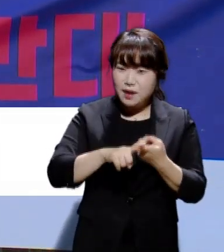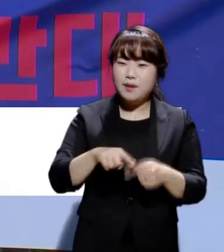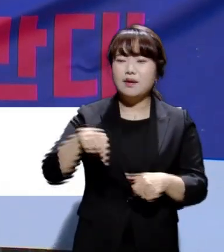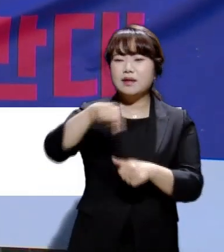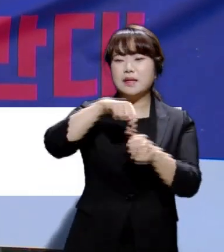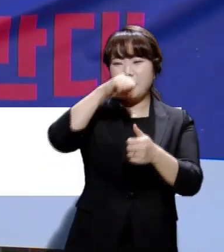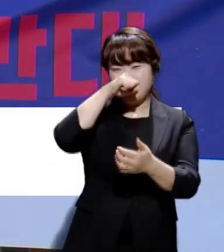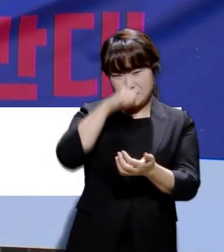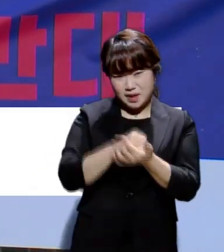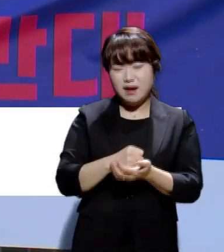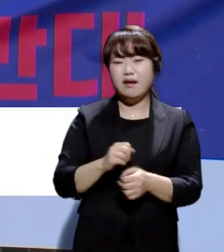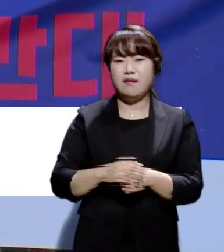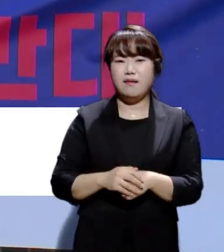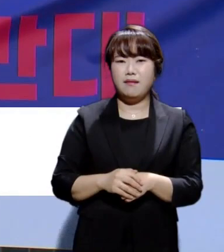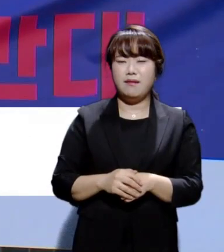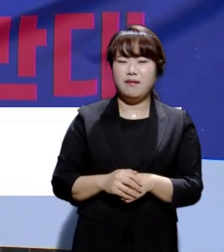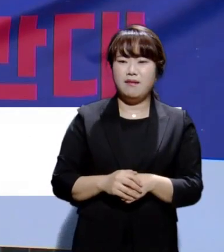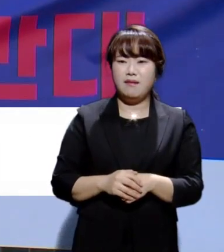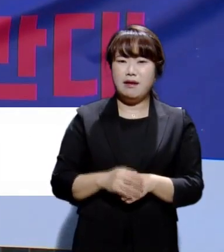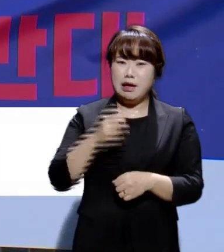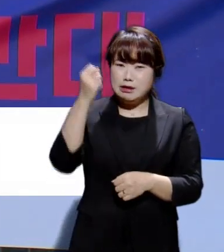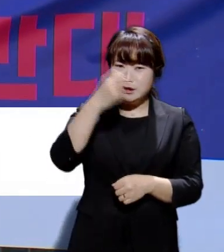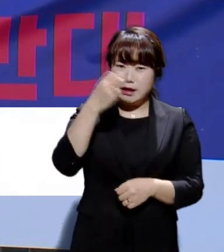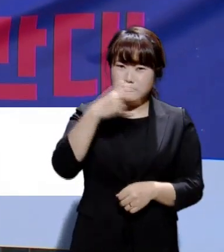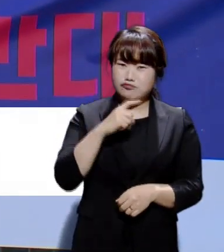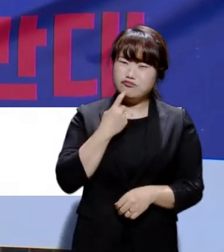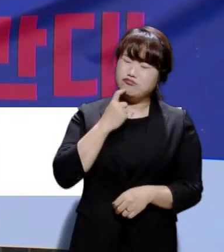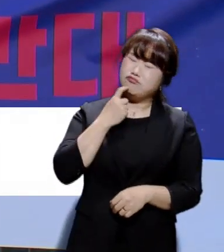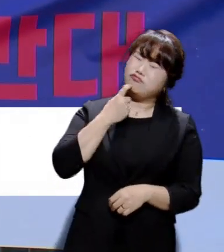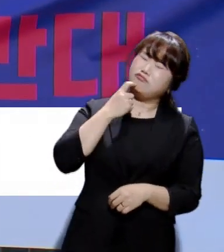딱 알맞은데 자꾸 이렇게